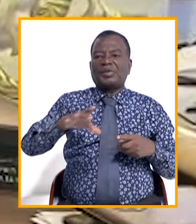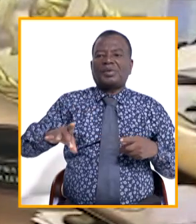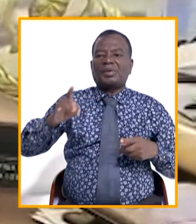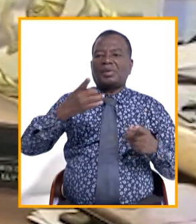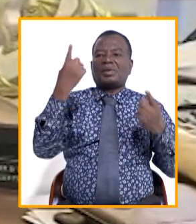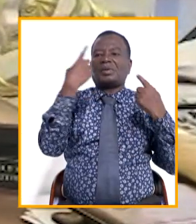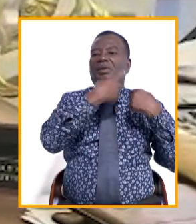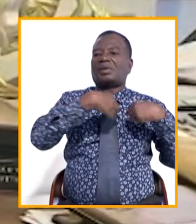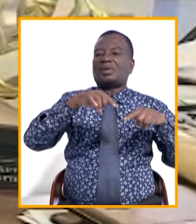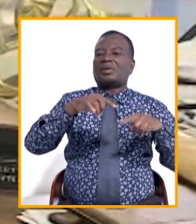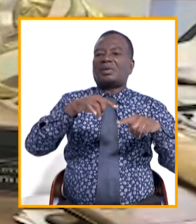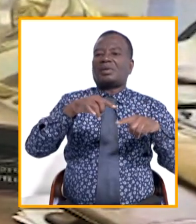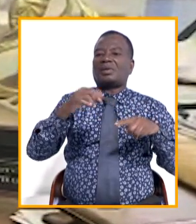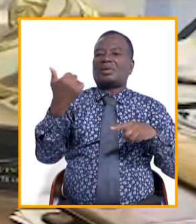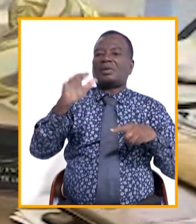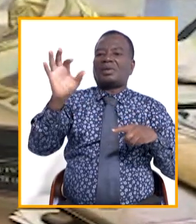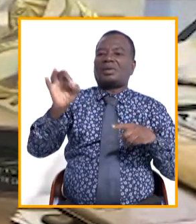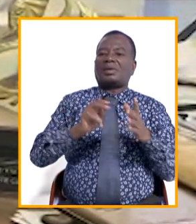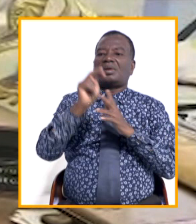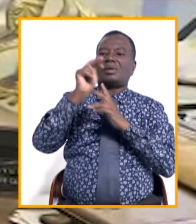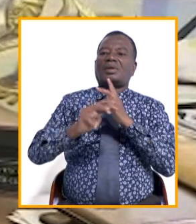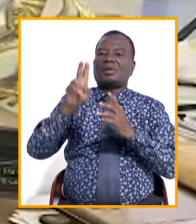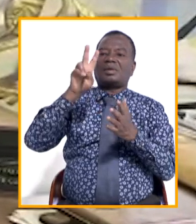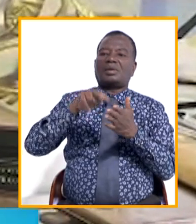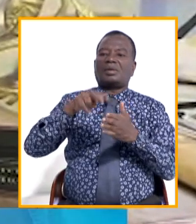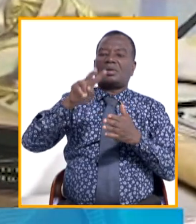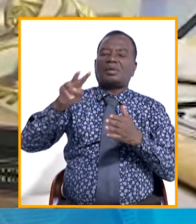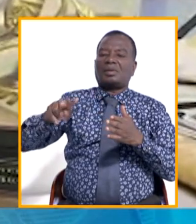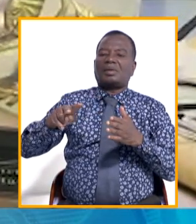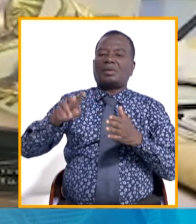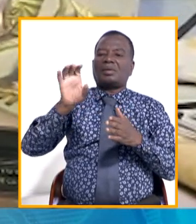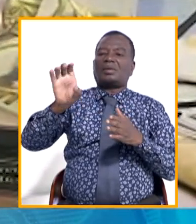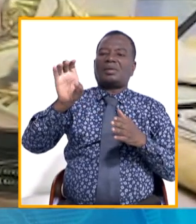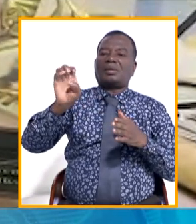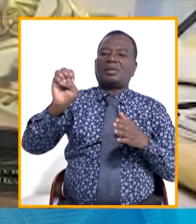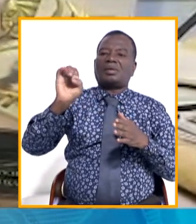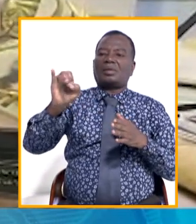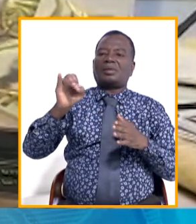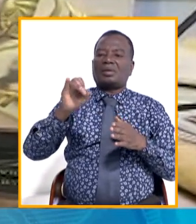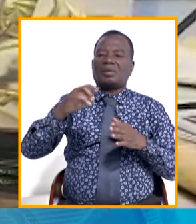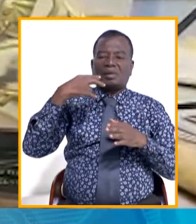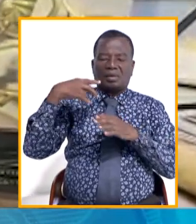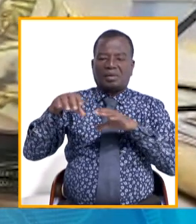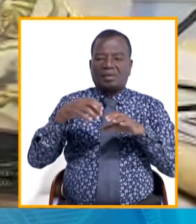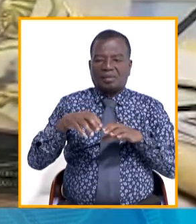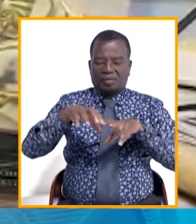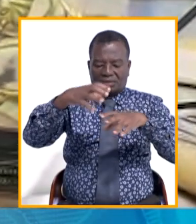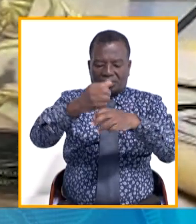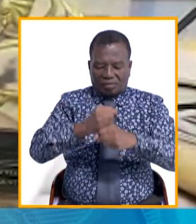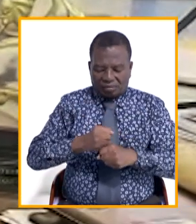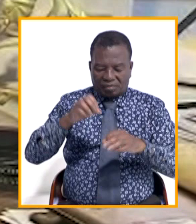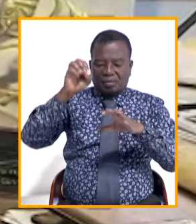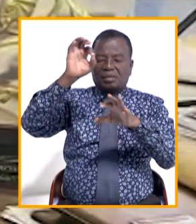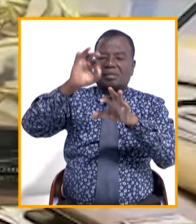depuis le 19 novembre 2022, la CEI a entrepris de réviser la liste électorale. C'est l'occasion tout trouvé par des